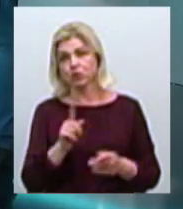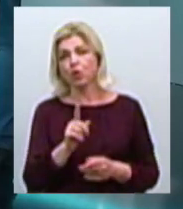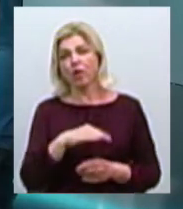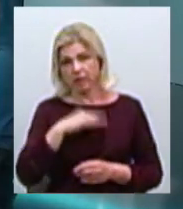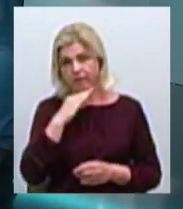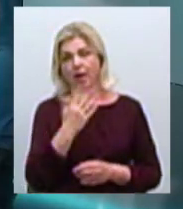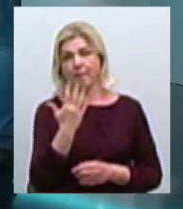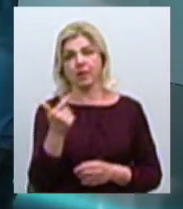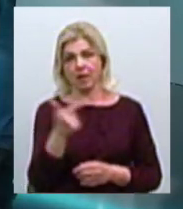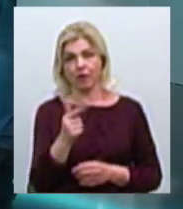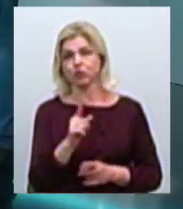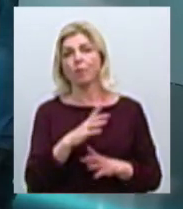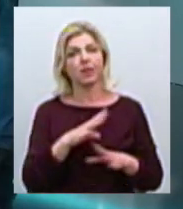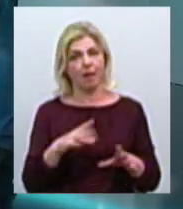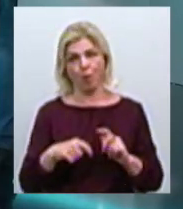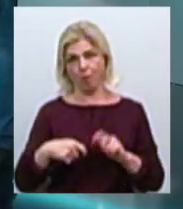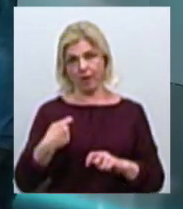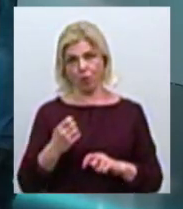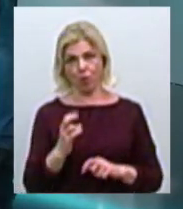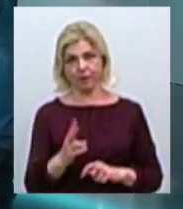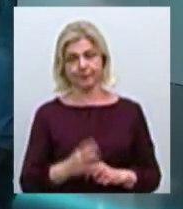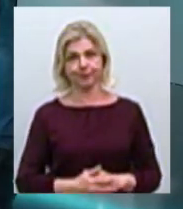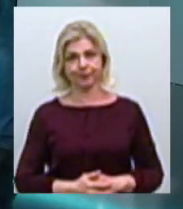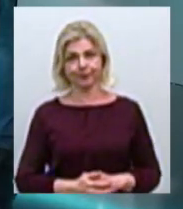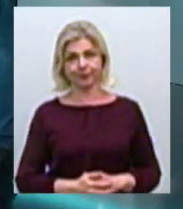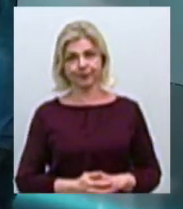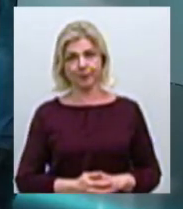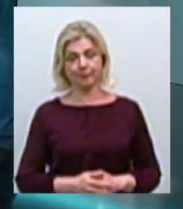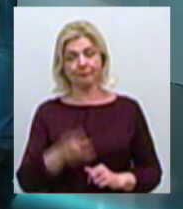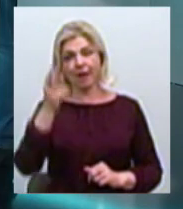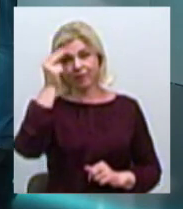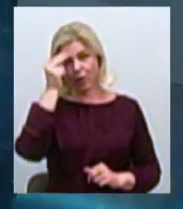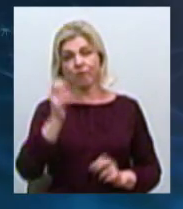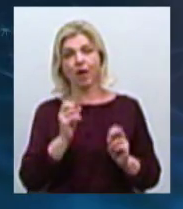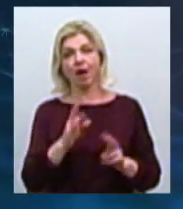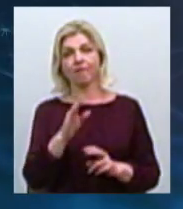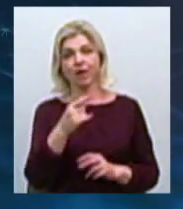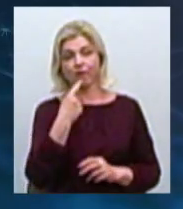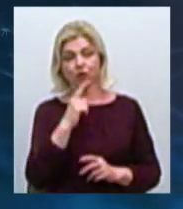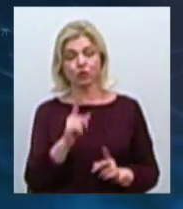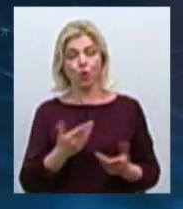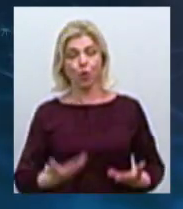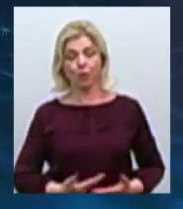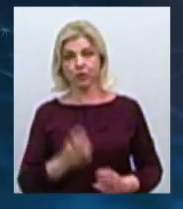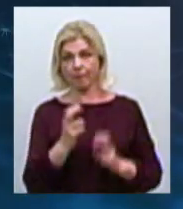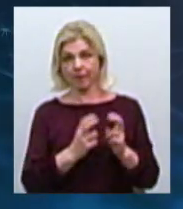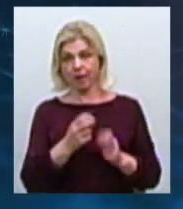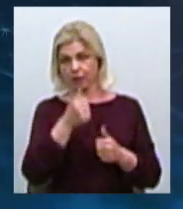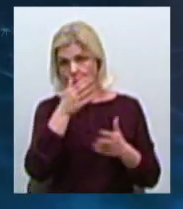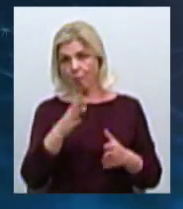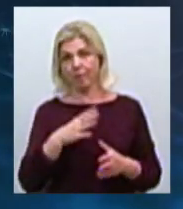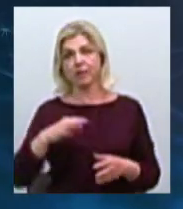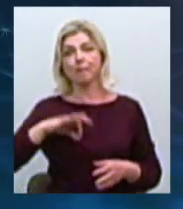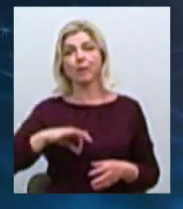того, чтобы мы были безубыточные. Ну, враховуючи те, як ви сказали, в принципі, що комунальне підприємство не може бути прибутковим, тобто